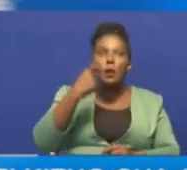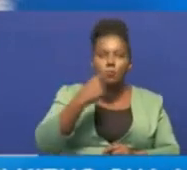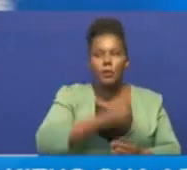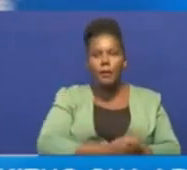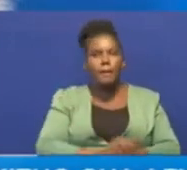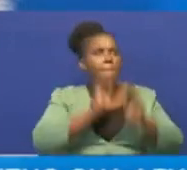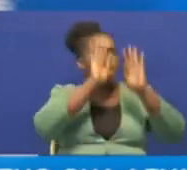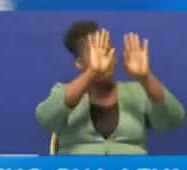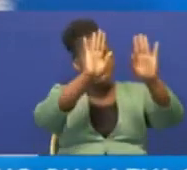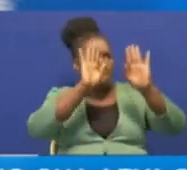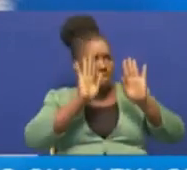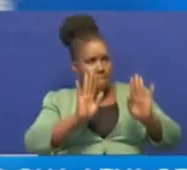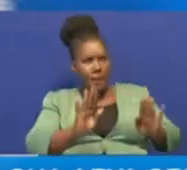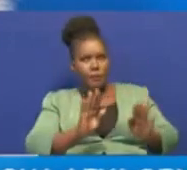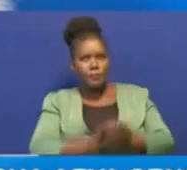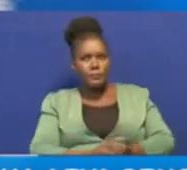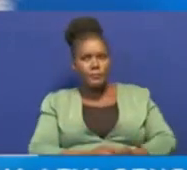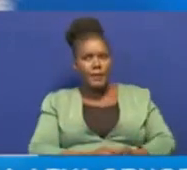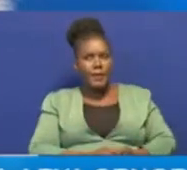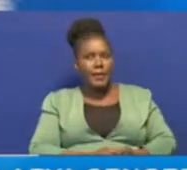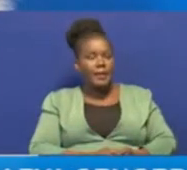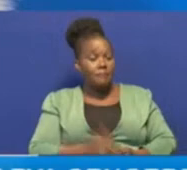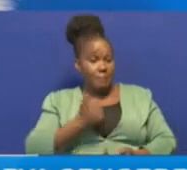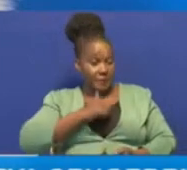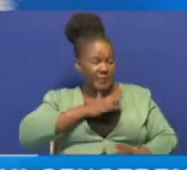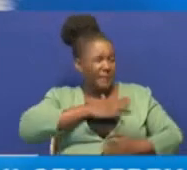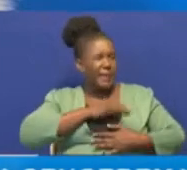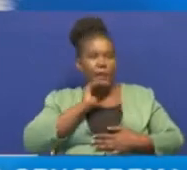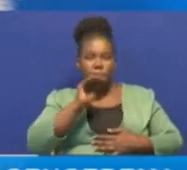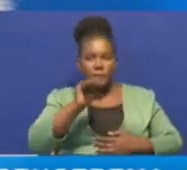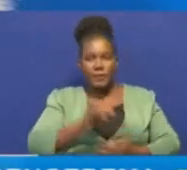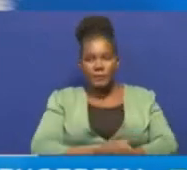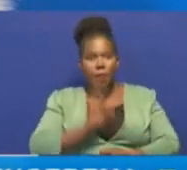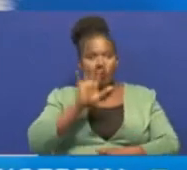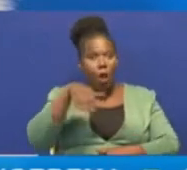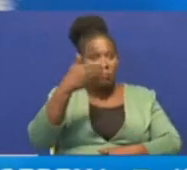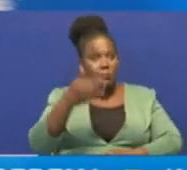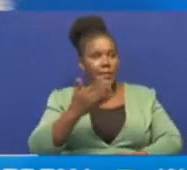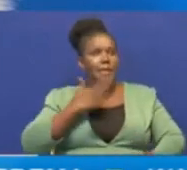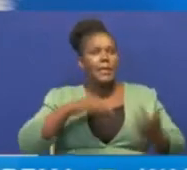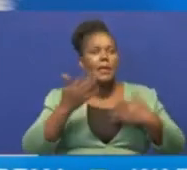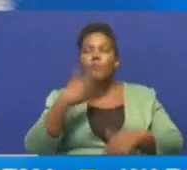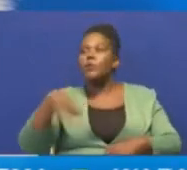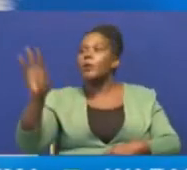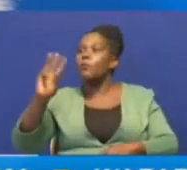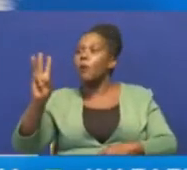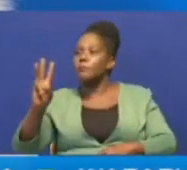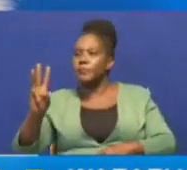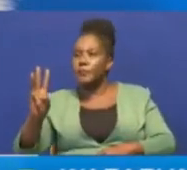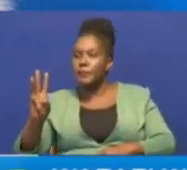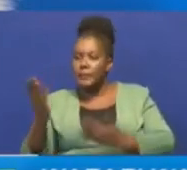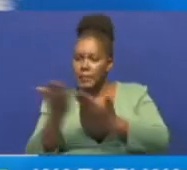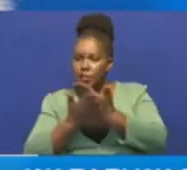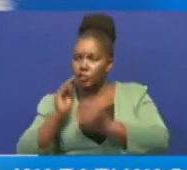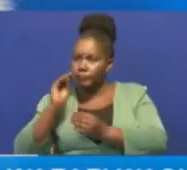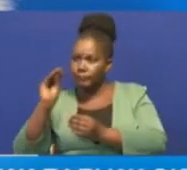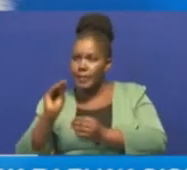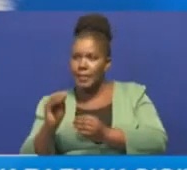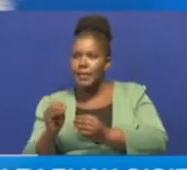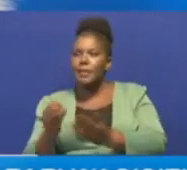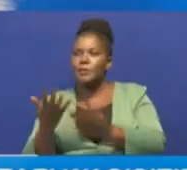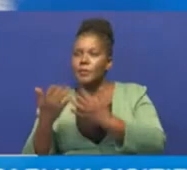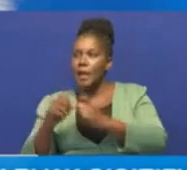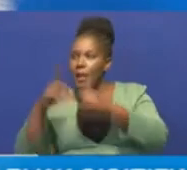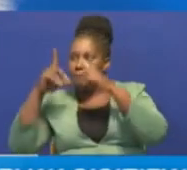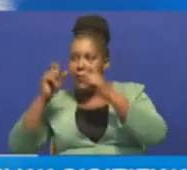hiyo nitasema kama mimi napenda kusafiri. Kwa hiyo mwaka huu unaokuja nataka niende nchi gani. Ikibidi kama kuna picha nikaipate ni